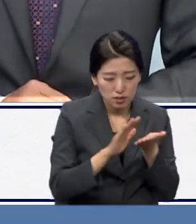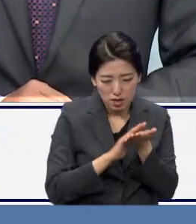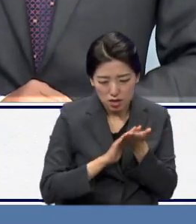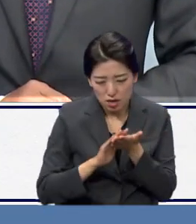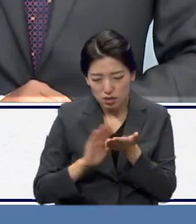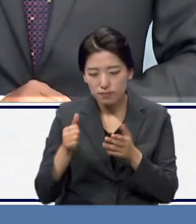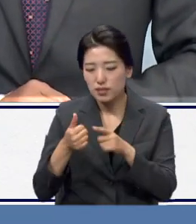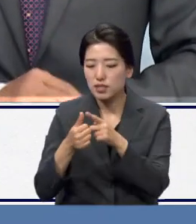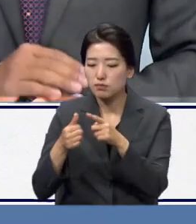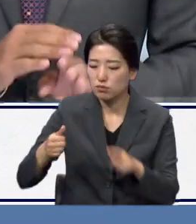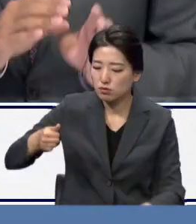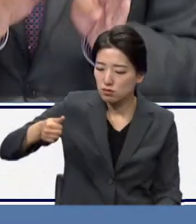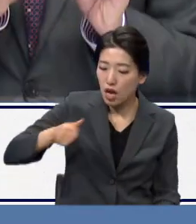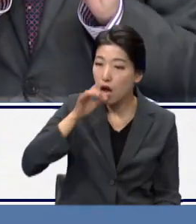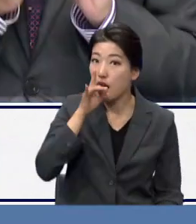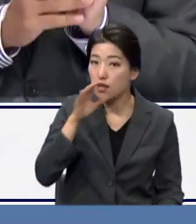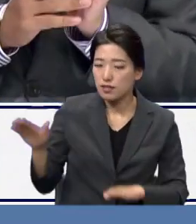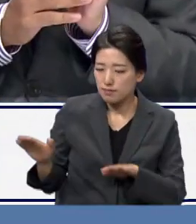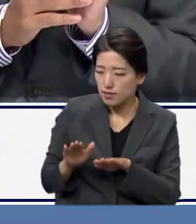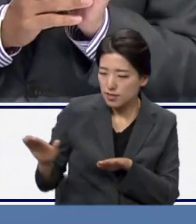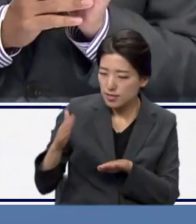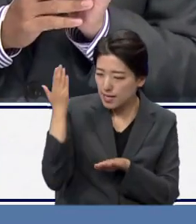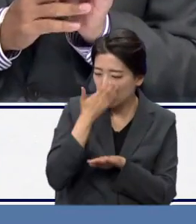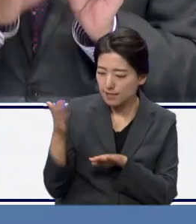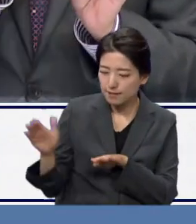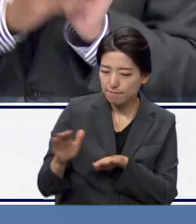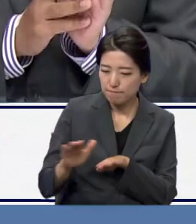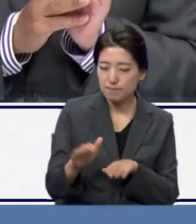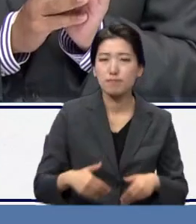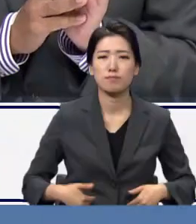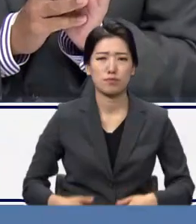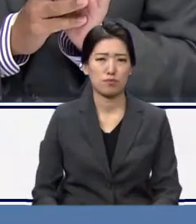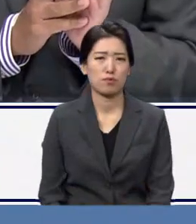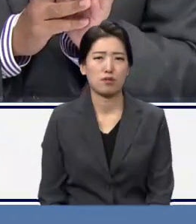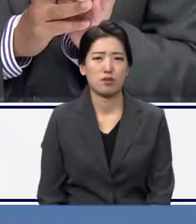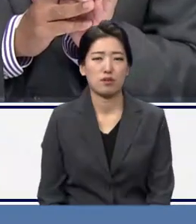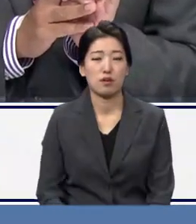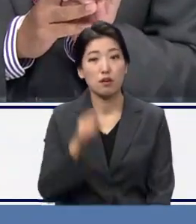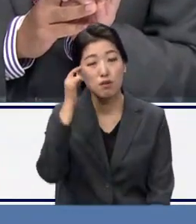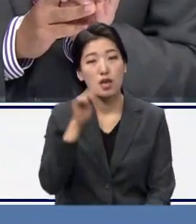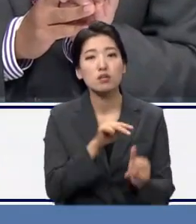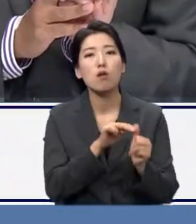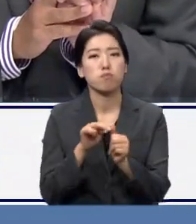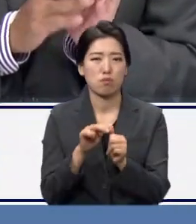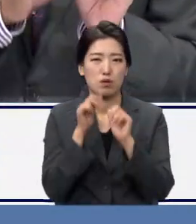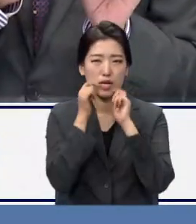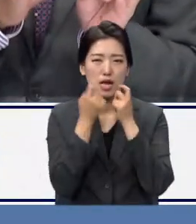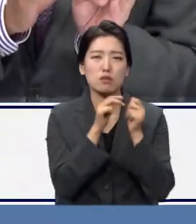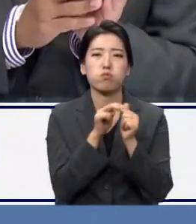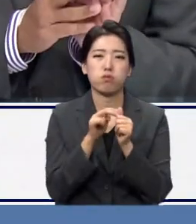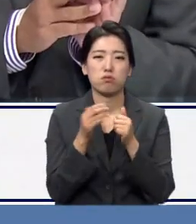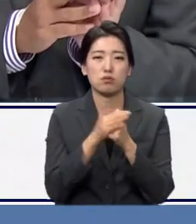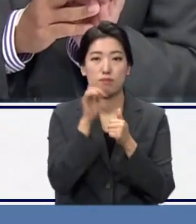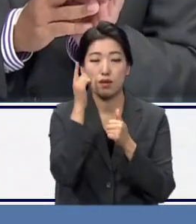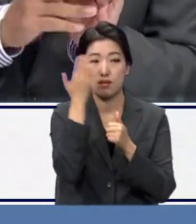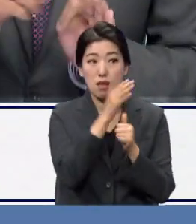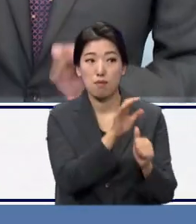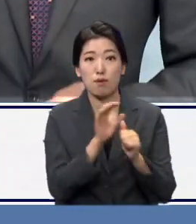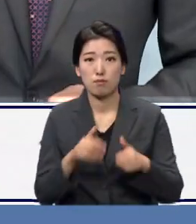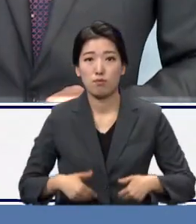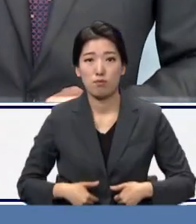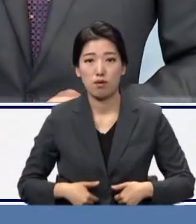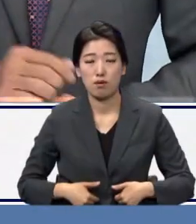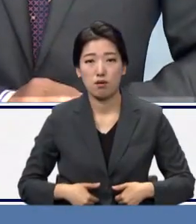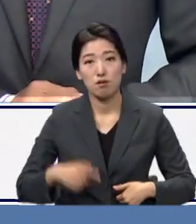왜냐면 일단 기본적으로 신변의 위협이 될 수도 있고요 악용될 수 있는 소지가 있어서 그래요 그래서 뭐 알러지도 좀 있다 그러면은